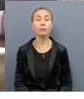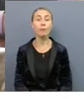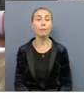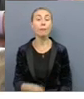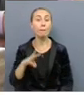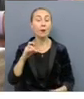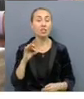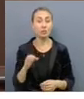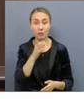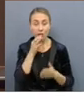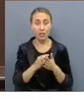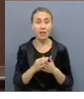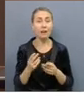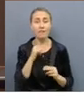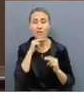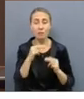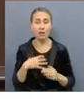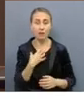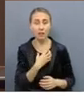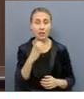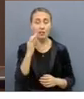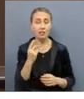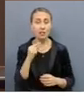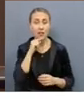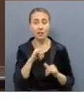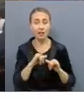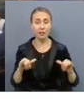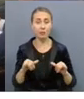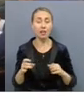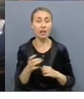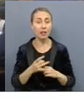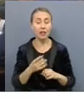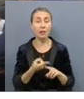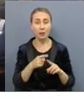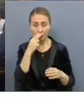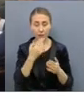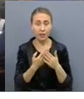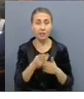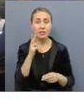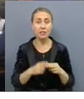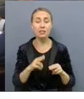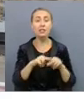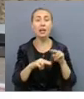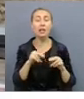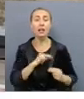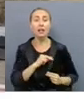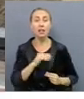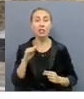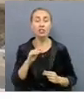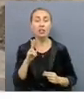подчеркнул необходимость уделять особое внимание социально-экономическому развитию региона. К примеру, завершить строительные работы в сферах